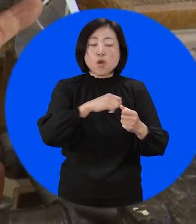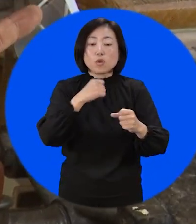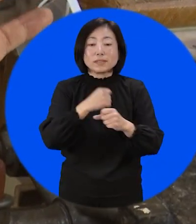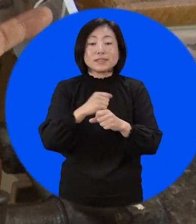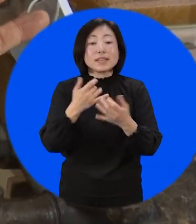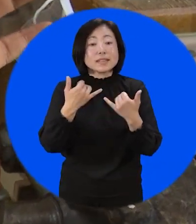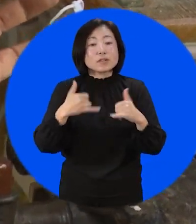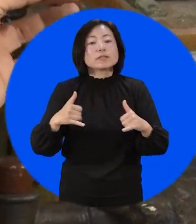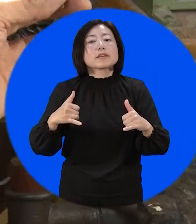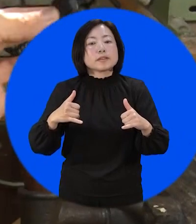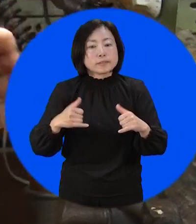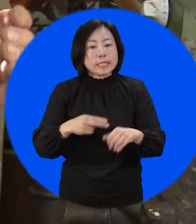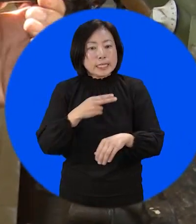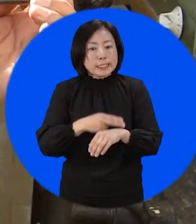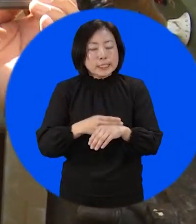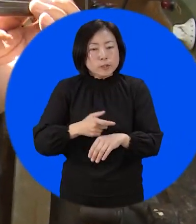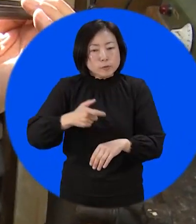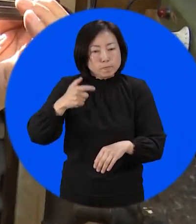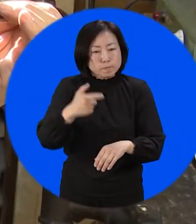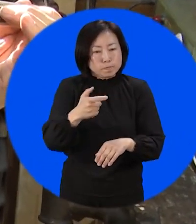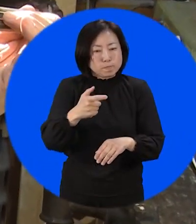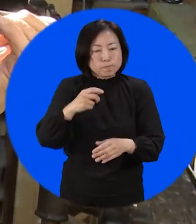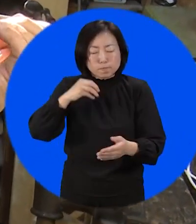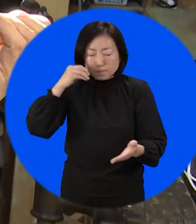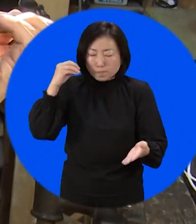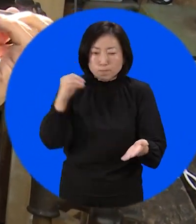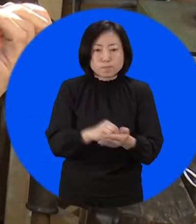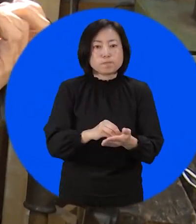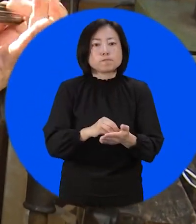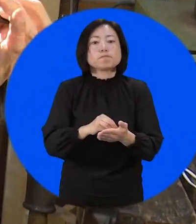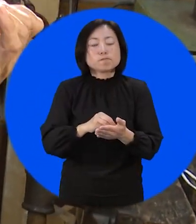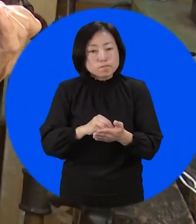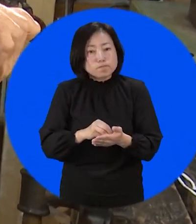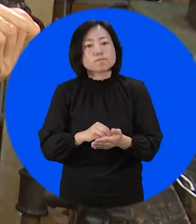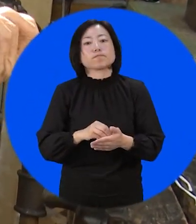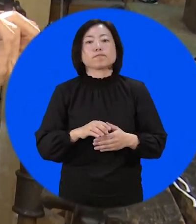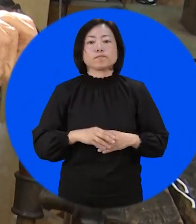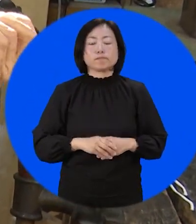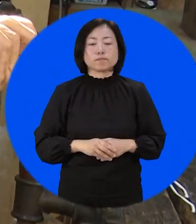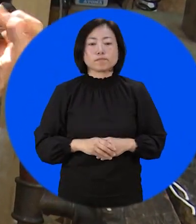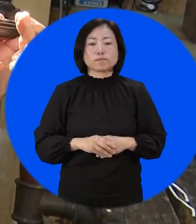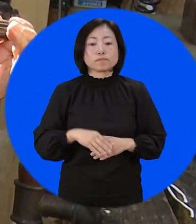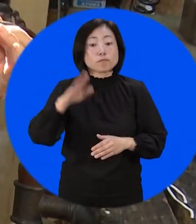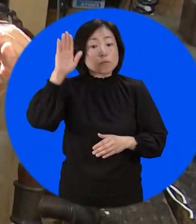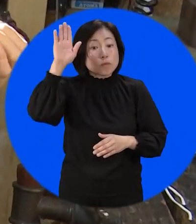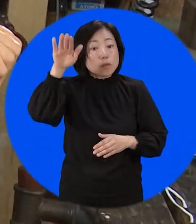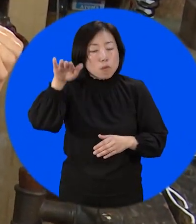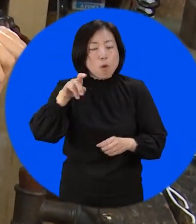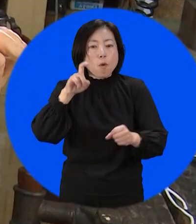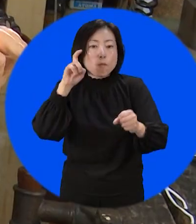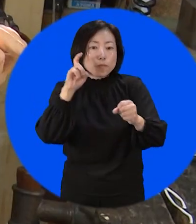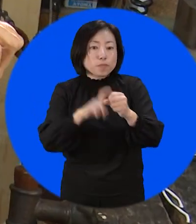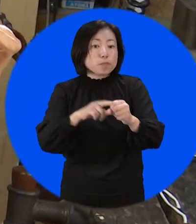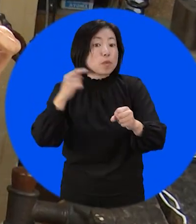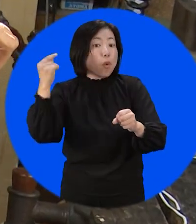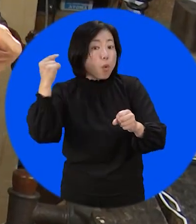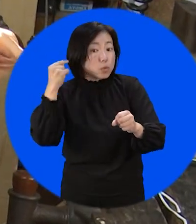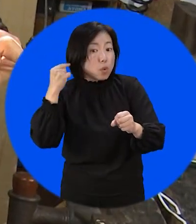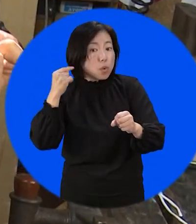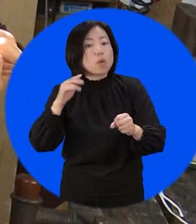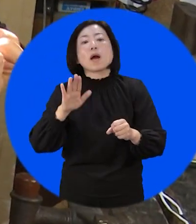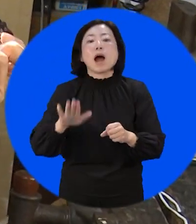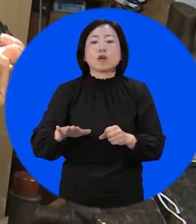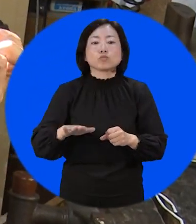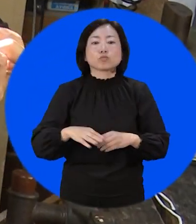バイオリン制作者として確固たる地位を築いている桂さん、しかしこれからも追求していきたい